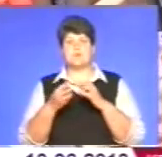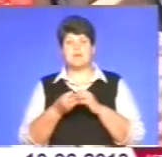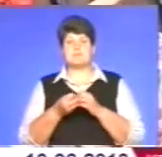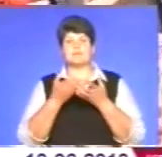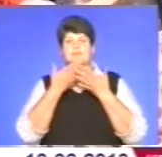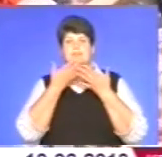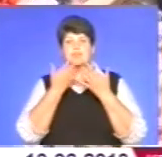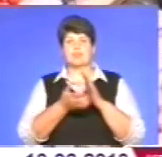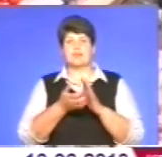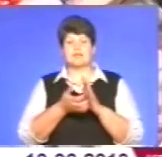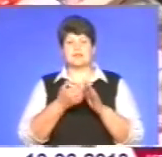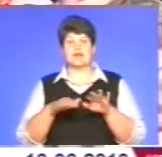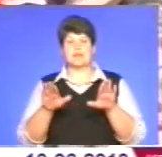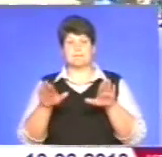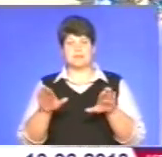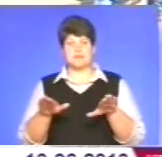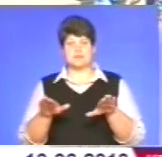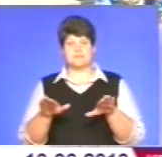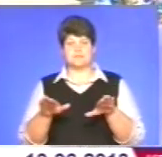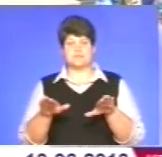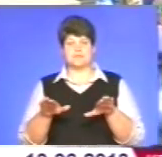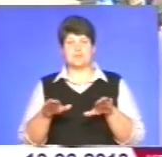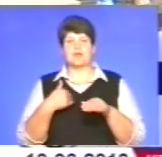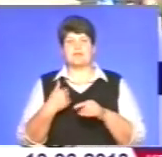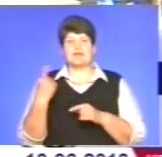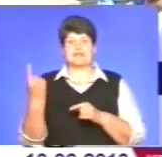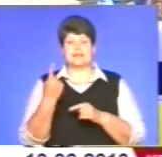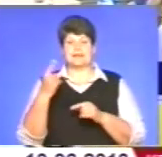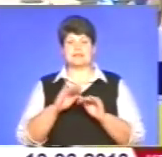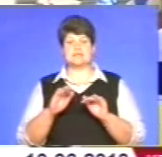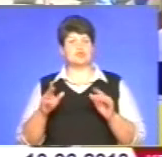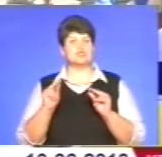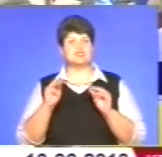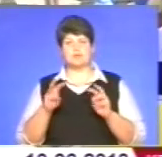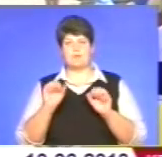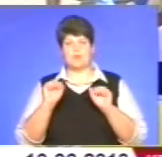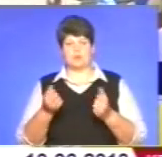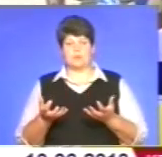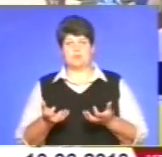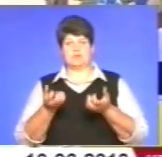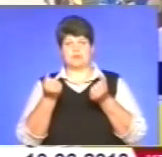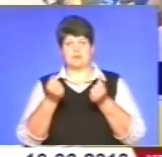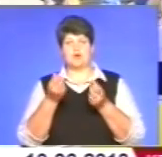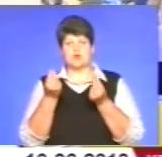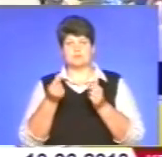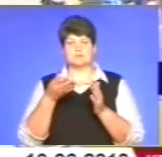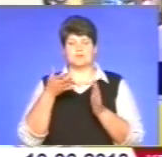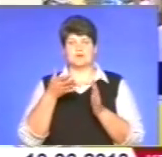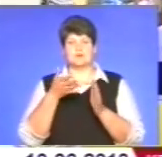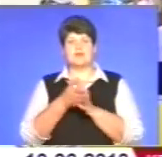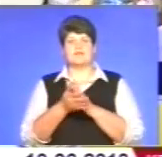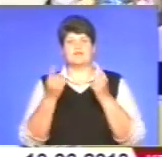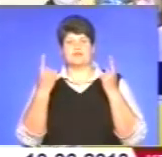місць. Та це планують вирішити. Ми єдиний садочок свій підтримуємо, чим можемо, і матеріальні кошти сюди направляються досить